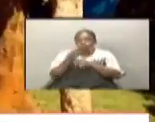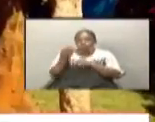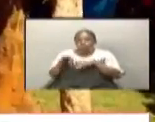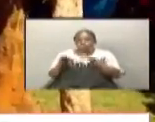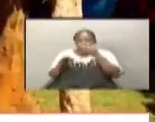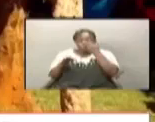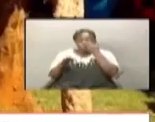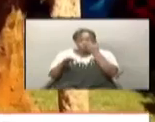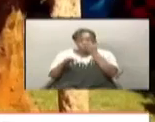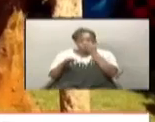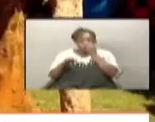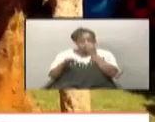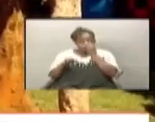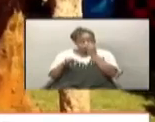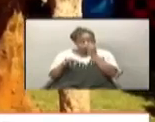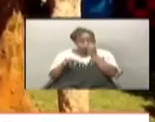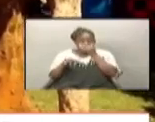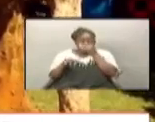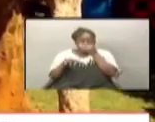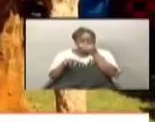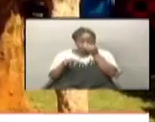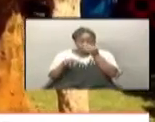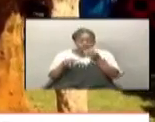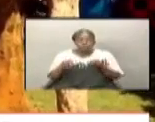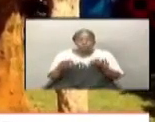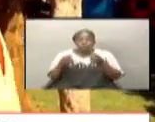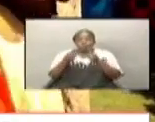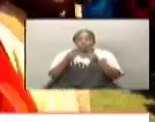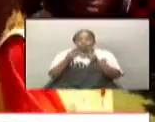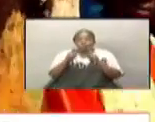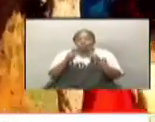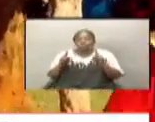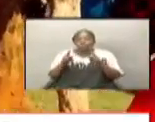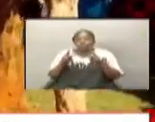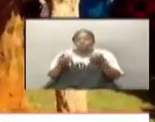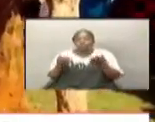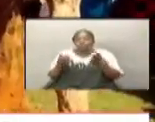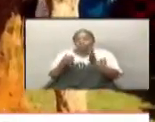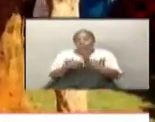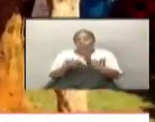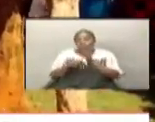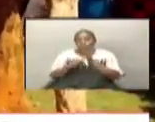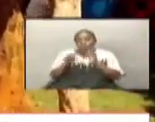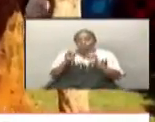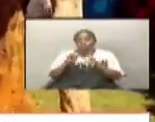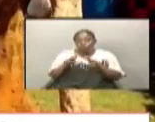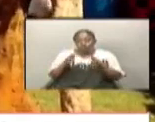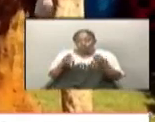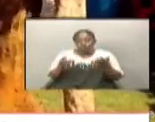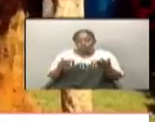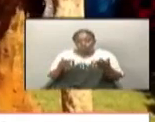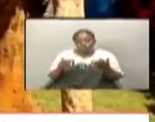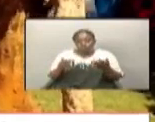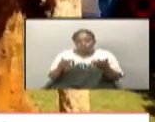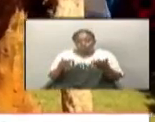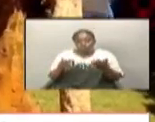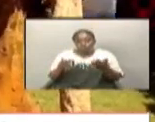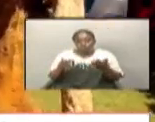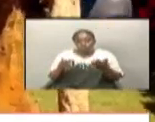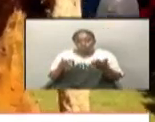muntu mulungi nnyo alimu ababa bonna naye nga talina buzibu buna buna tayomba na muntu takola tya